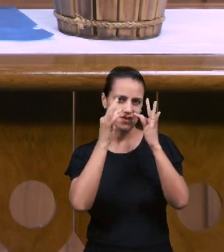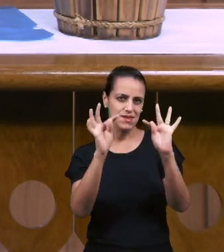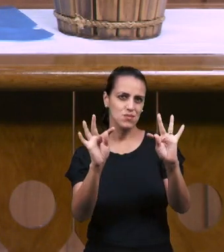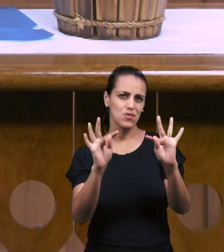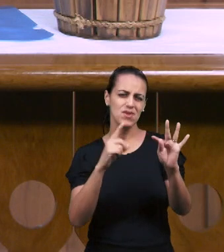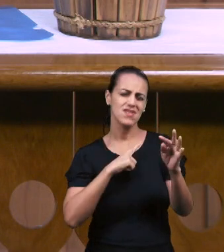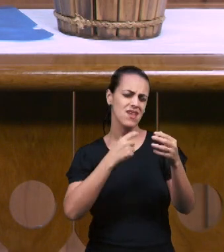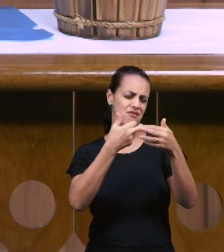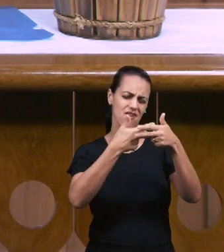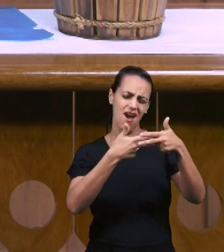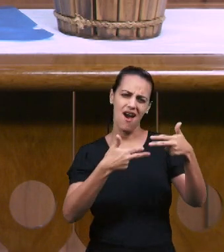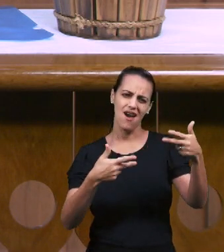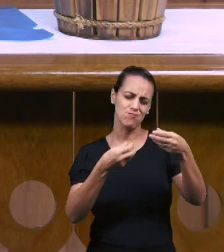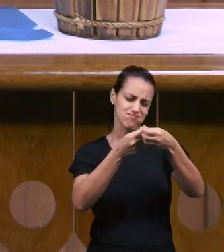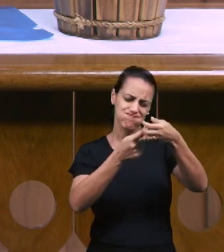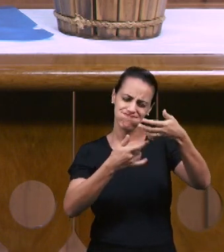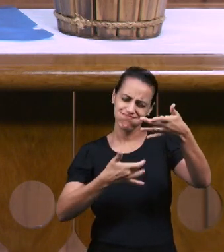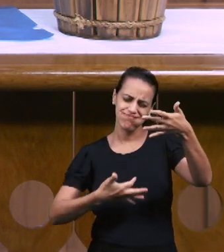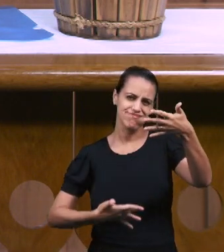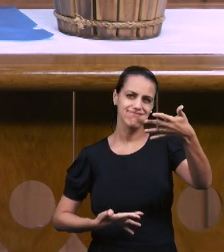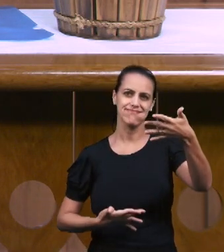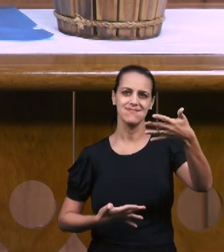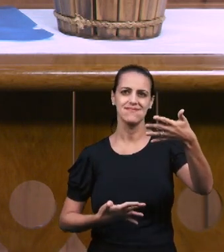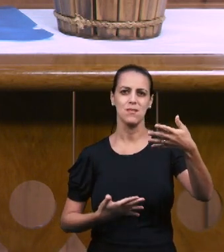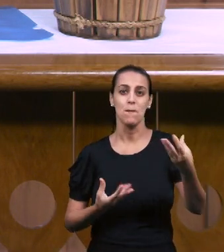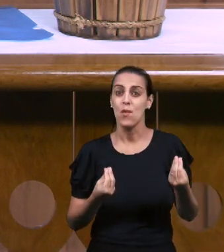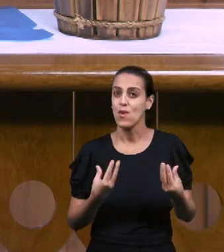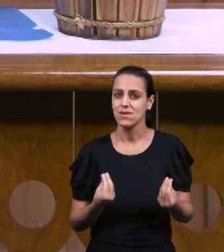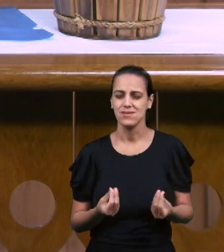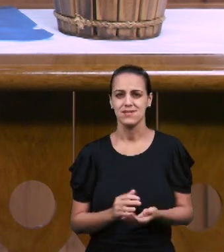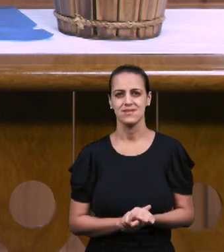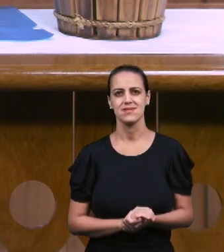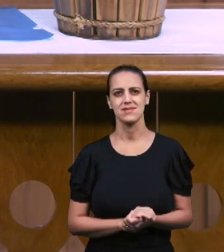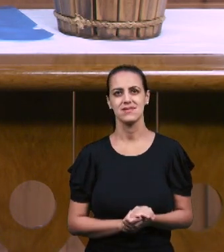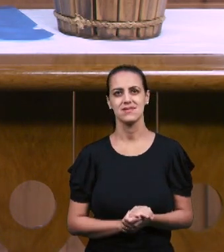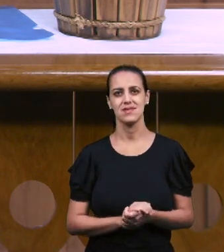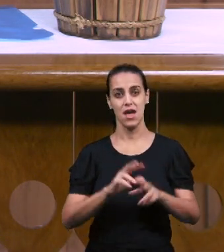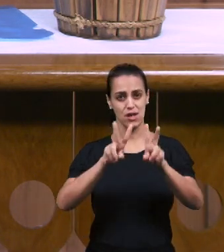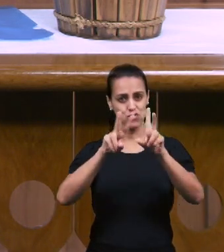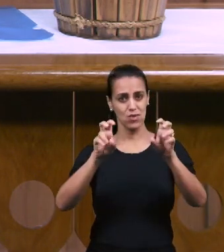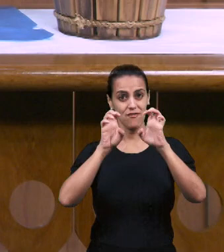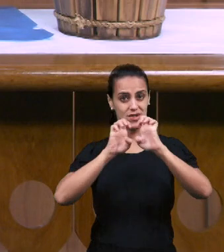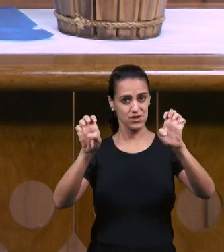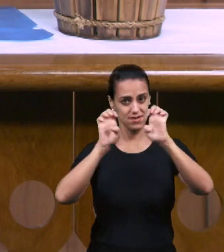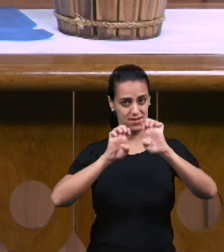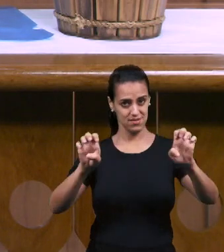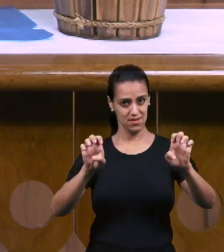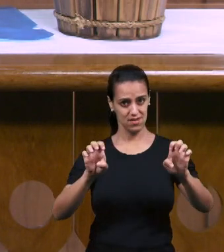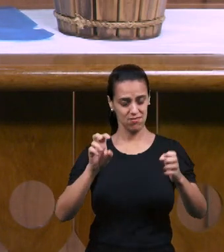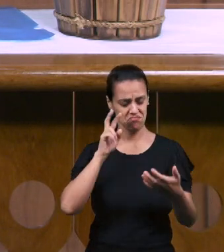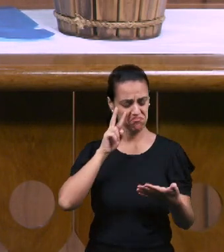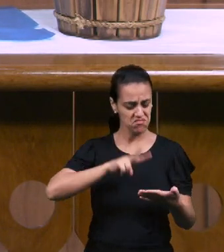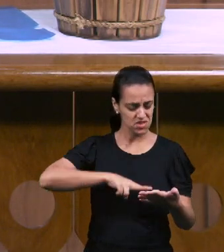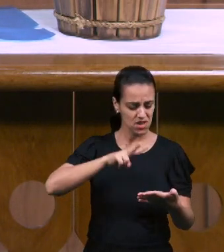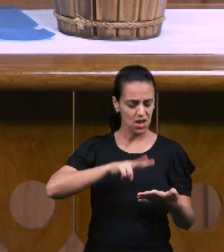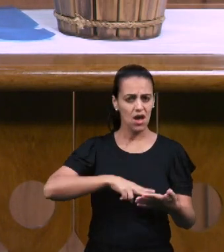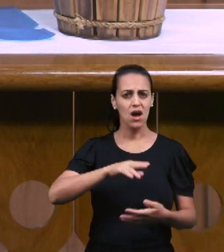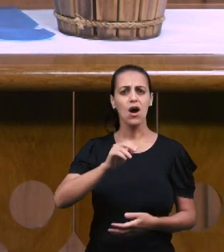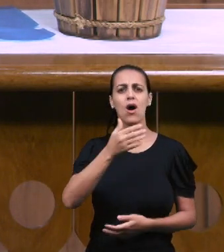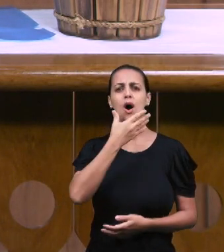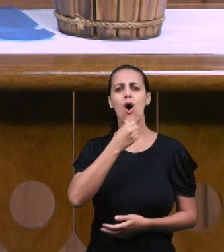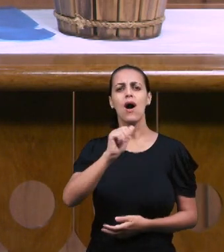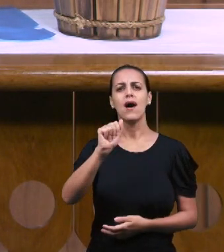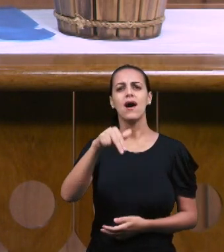n'est-ce pas, divers de témoignages, mais ici, par exemple, sur évangélisation, le frère